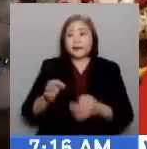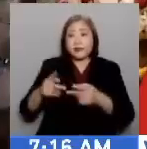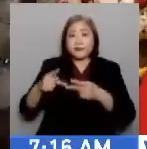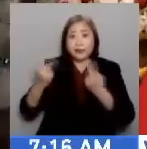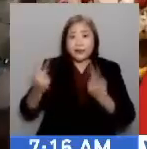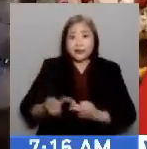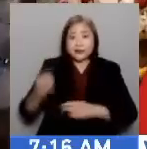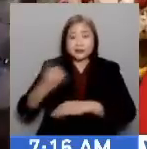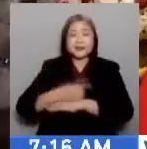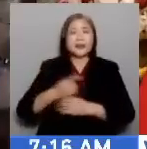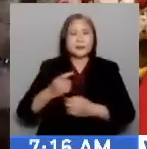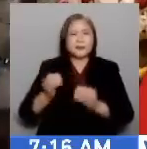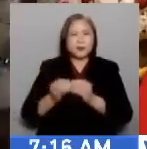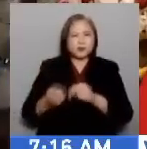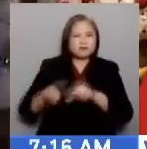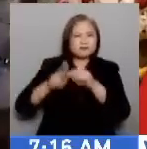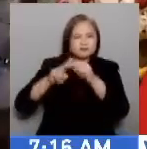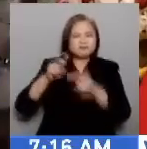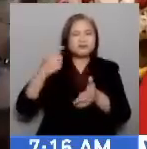po.